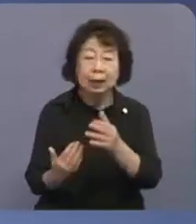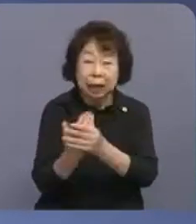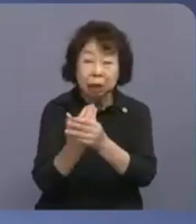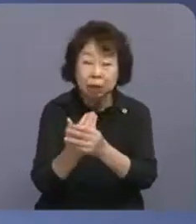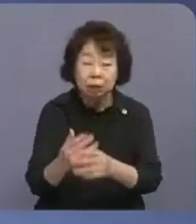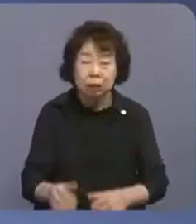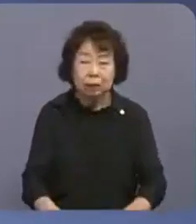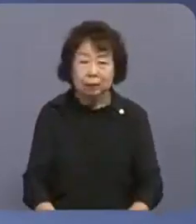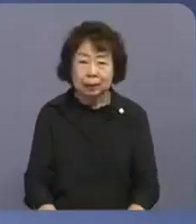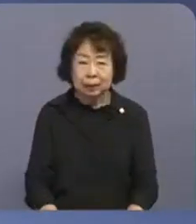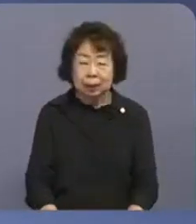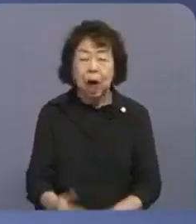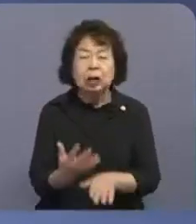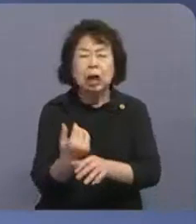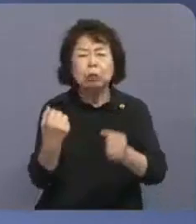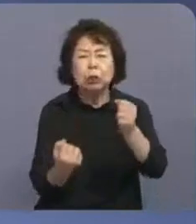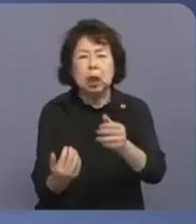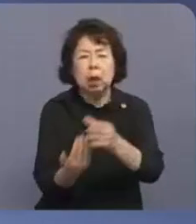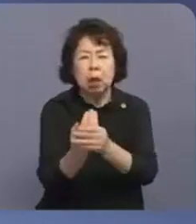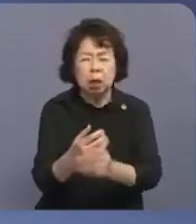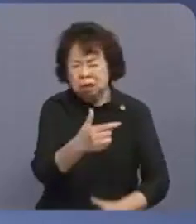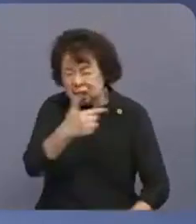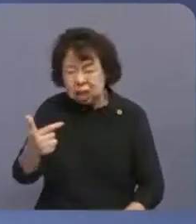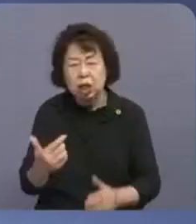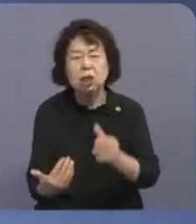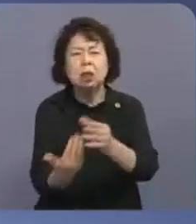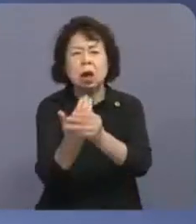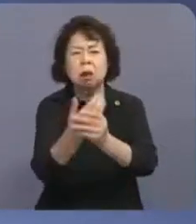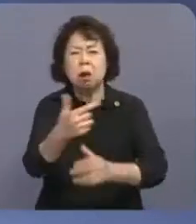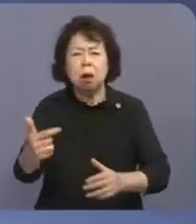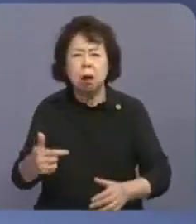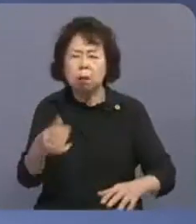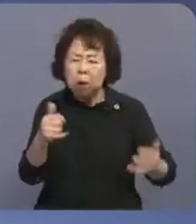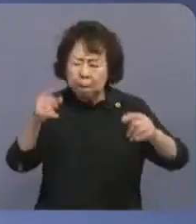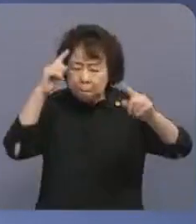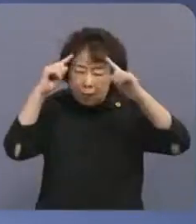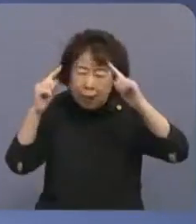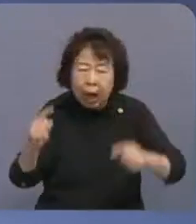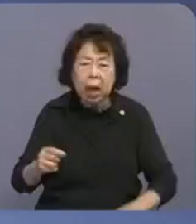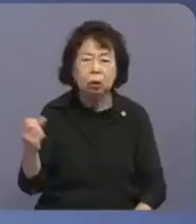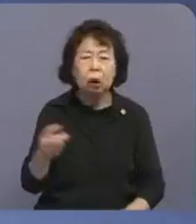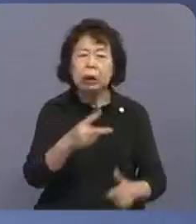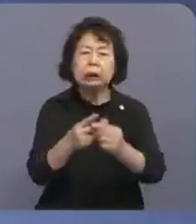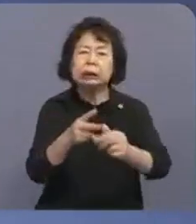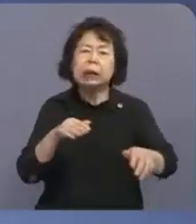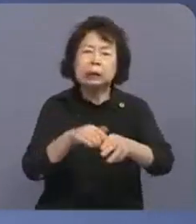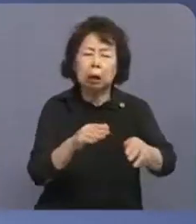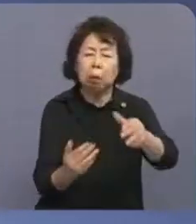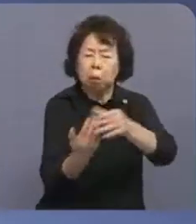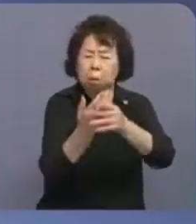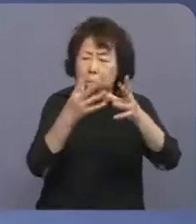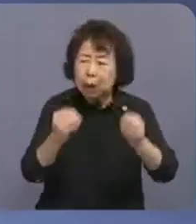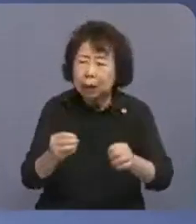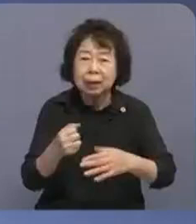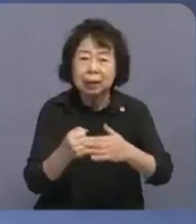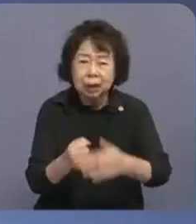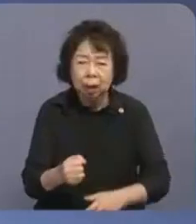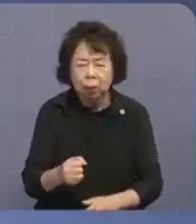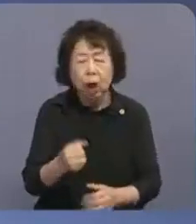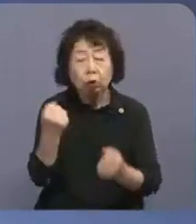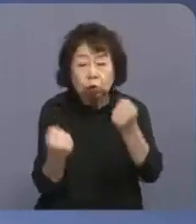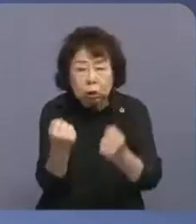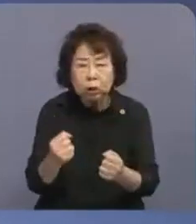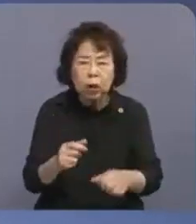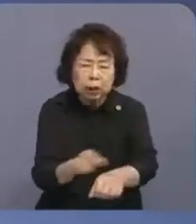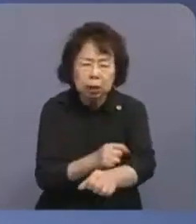있었는데요. 화물차 사고는 대형 사고로 이어져 인명피해 또 2차 사고 우려가 클 수 있는 만큼